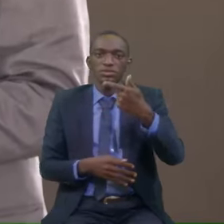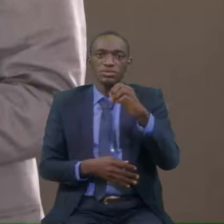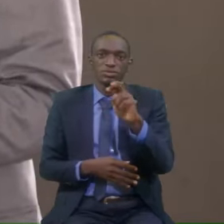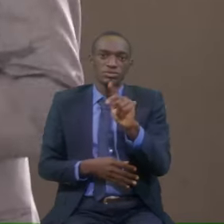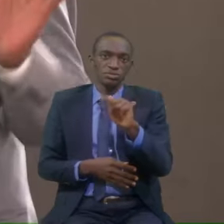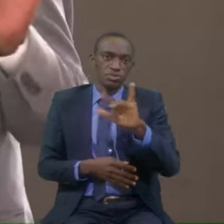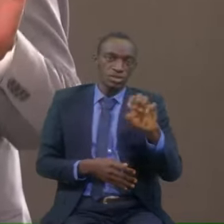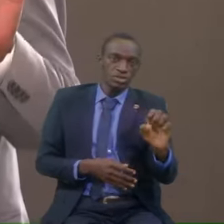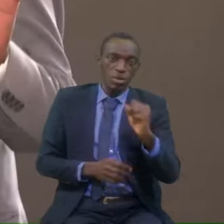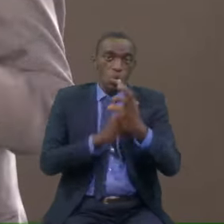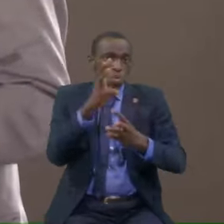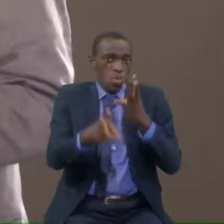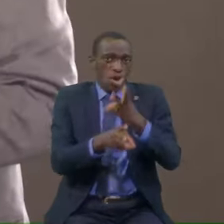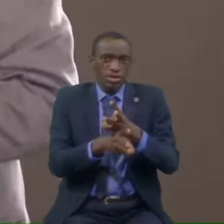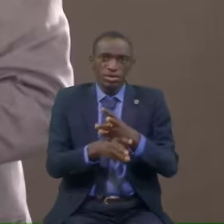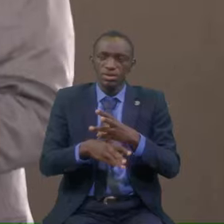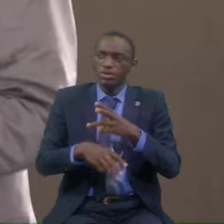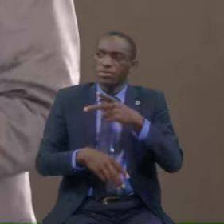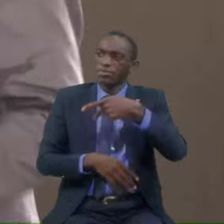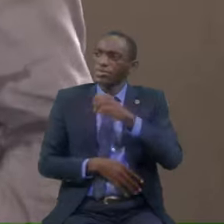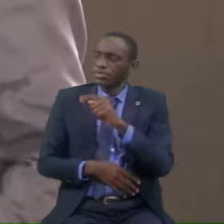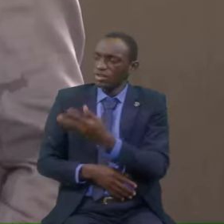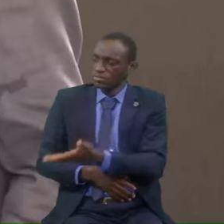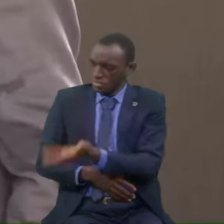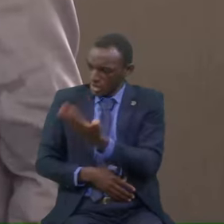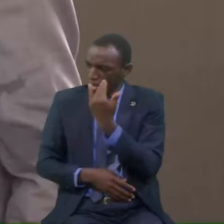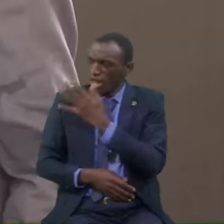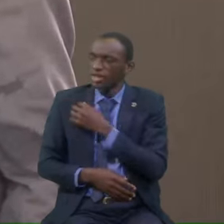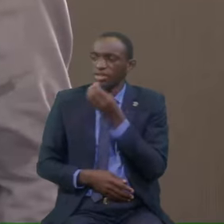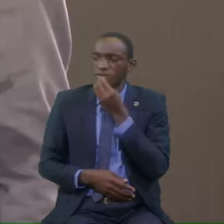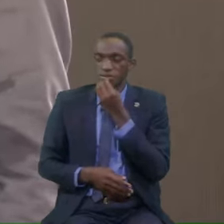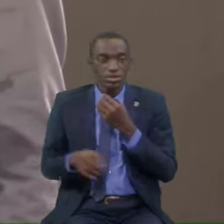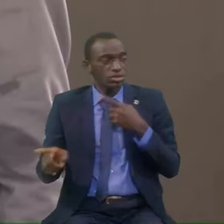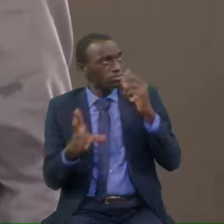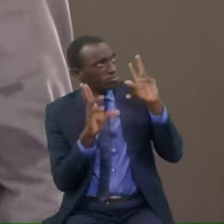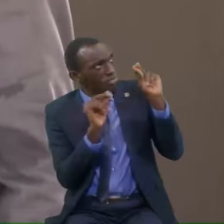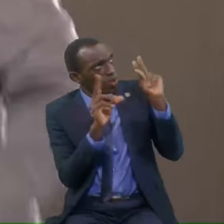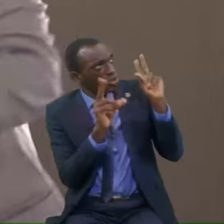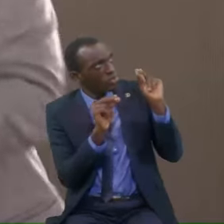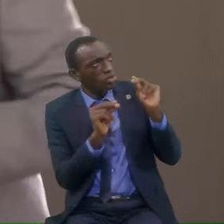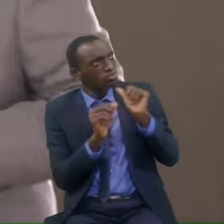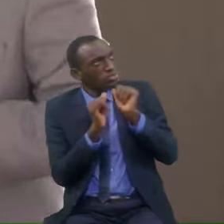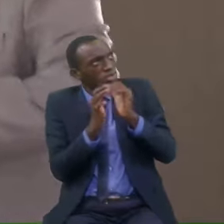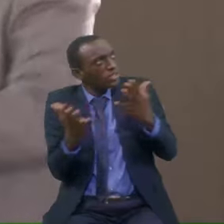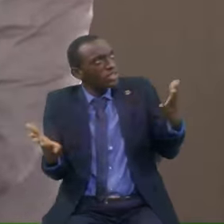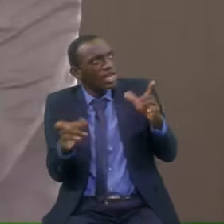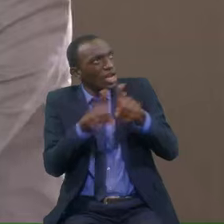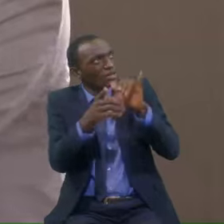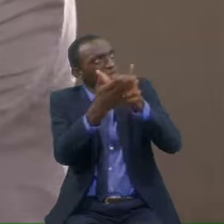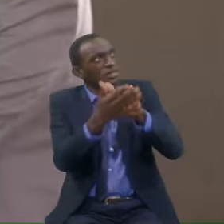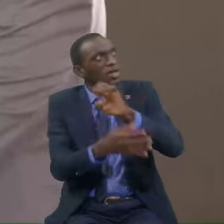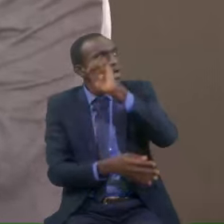lève-toi et mange. Pierre dit non, non. Rien de pareil n'est jamais entré dans ma